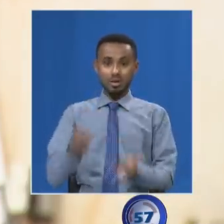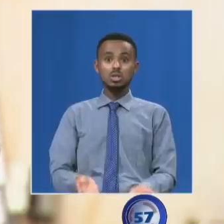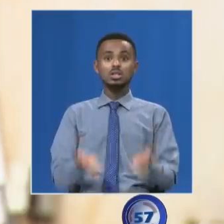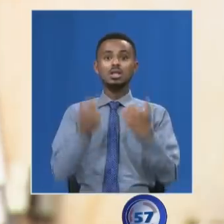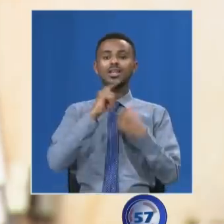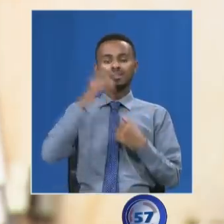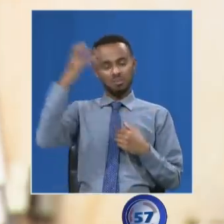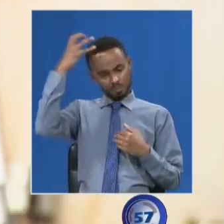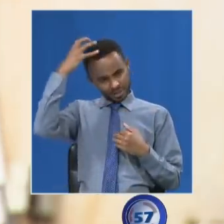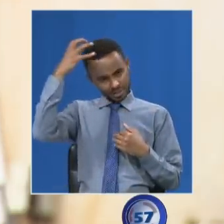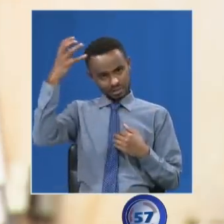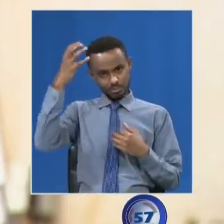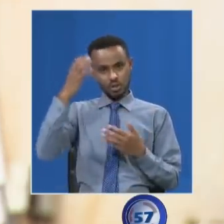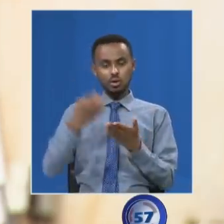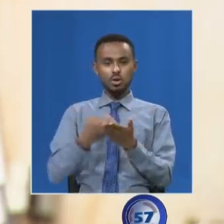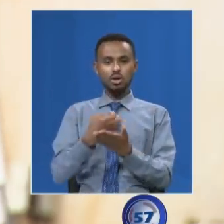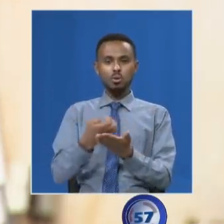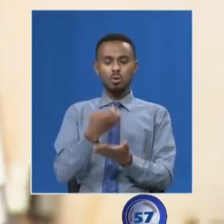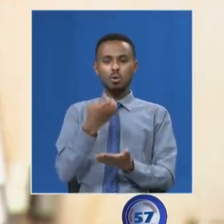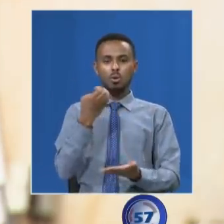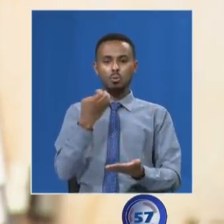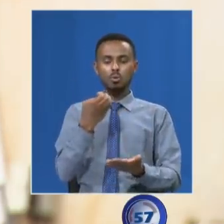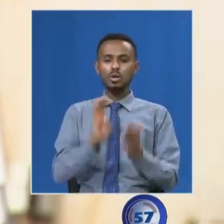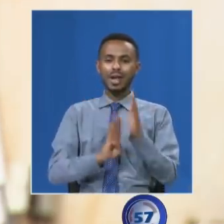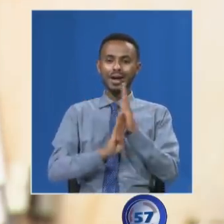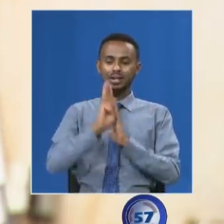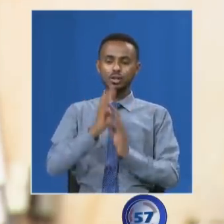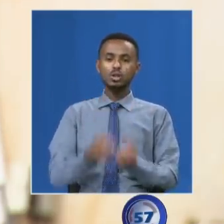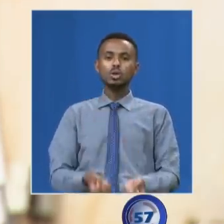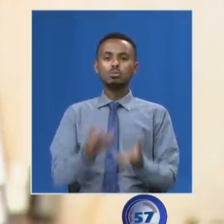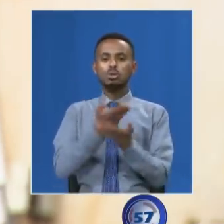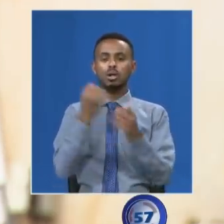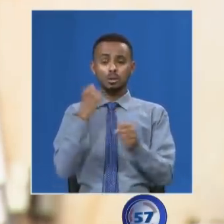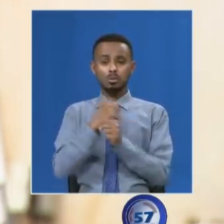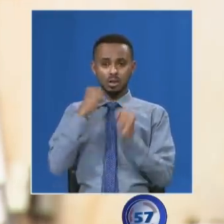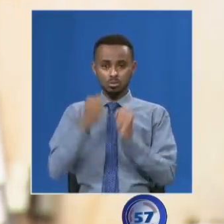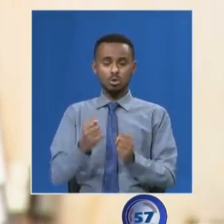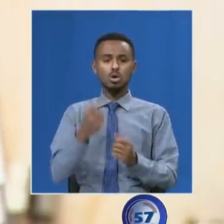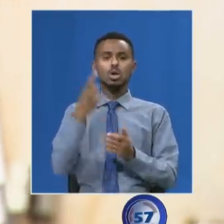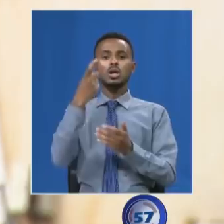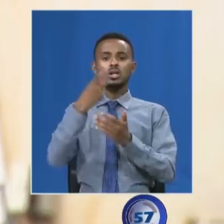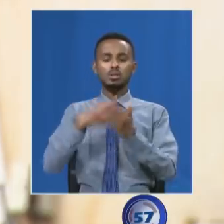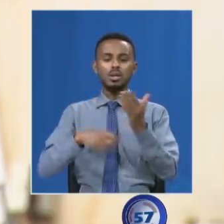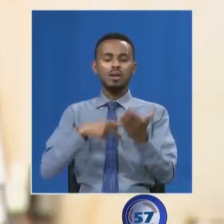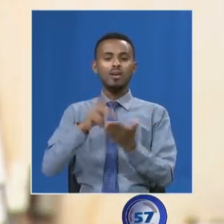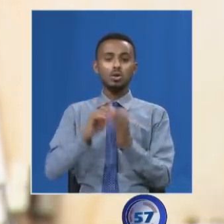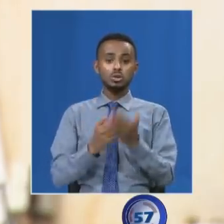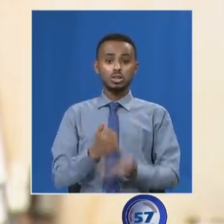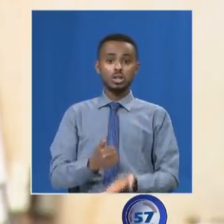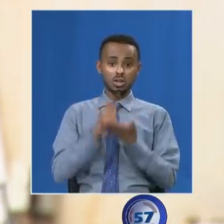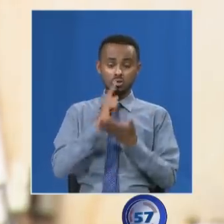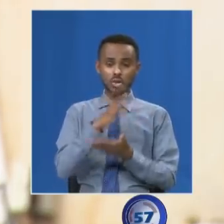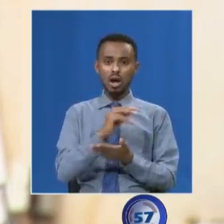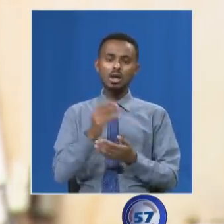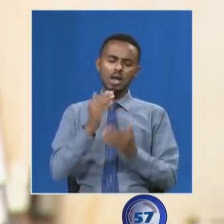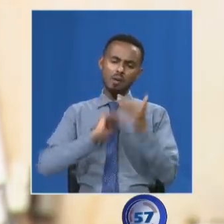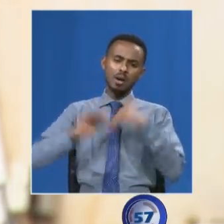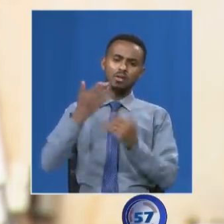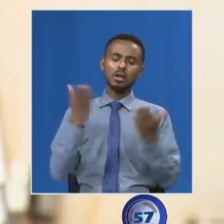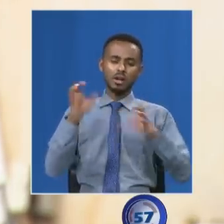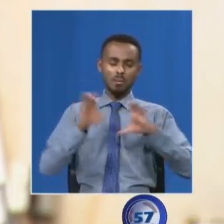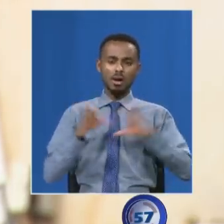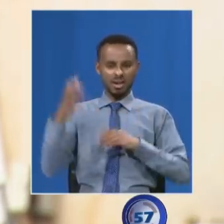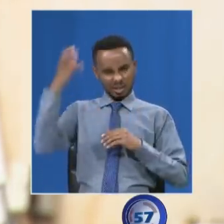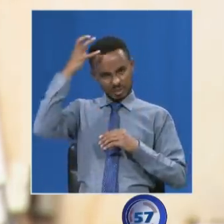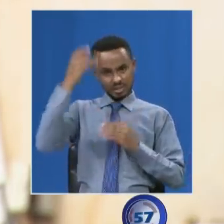ነው መንግስትም ኢኮኖሚውን እንዲያድግ ብዙ ነገር መስራት የሚቻለው። ግብር ከፋዩ ሲደግፍ ነውና የበለጠ ነገር